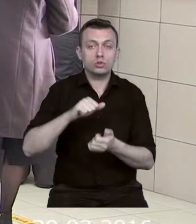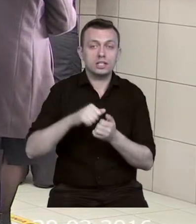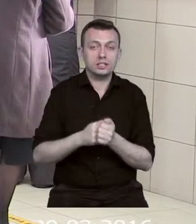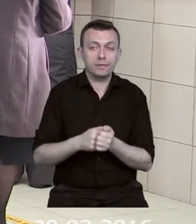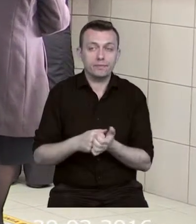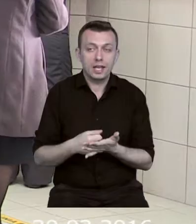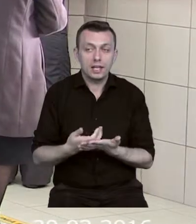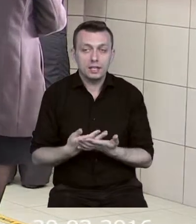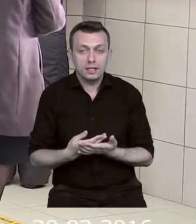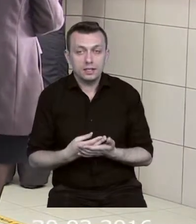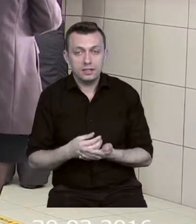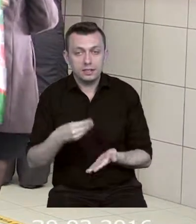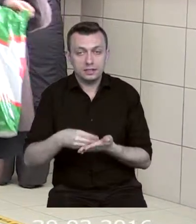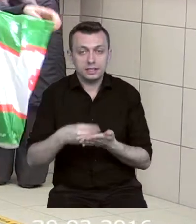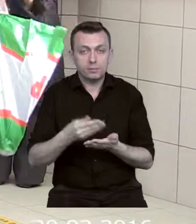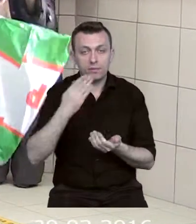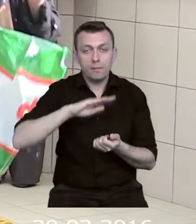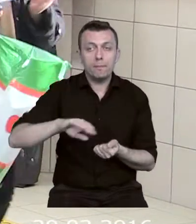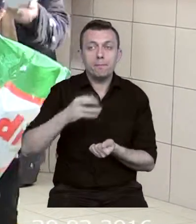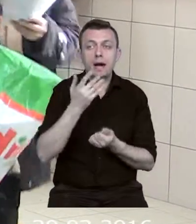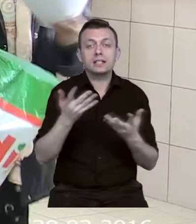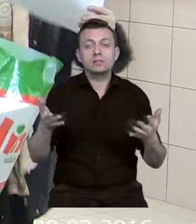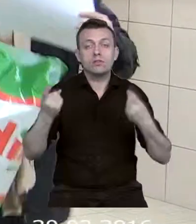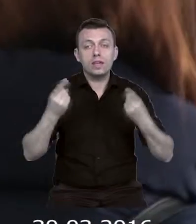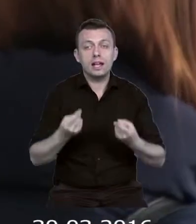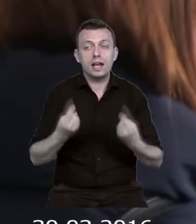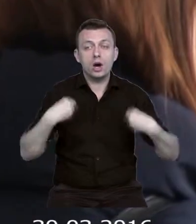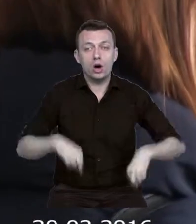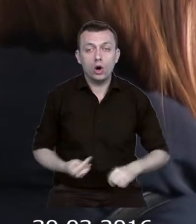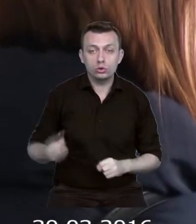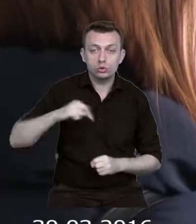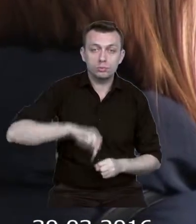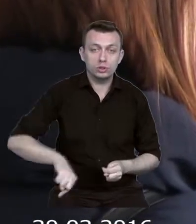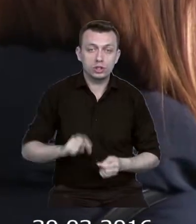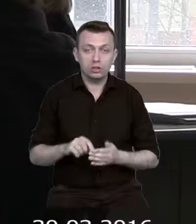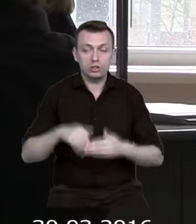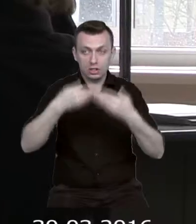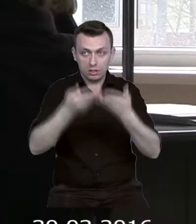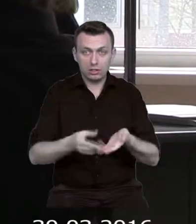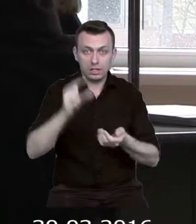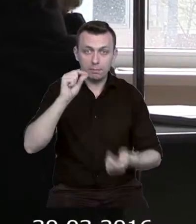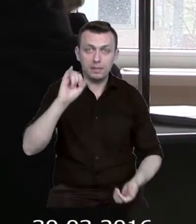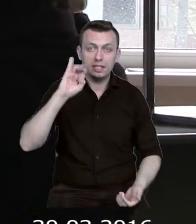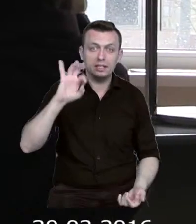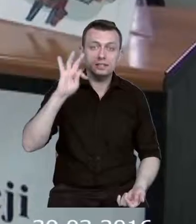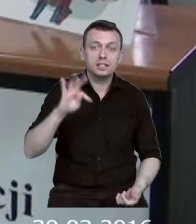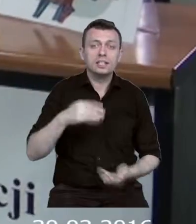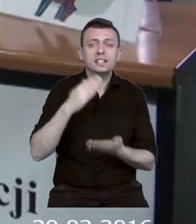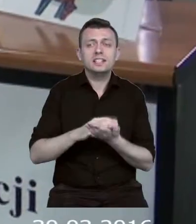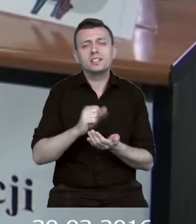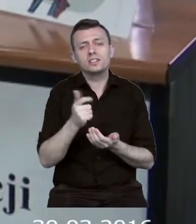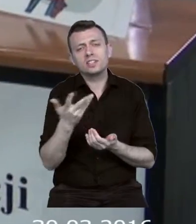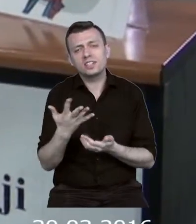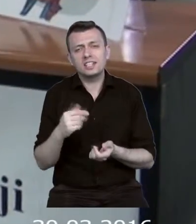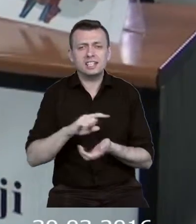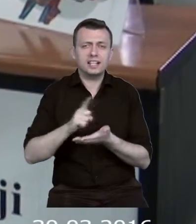Trwa okres składania zeznań podatkowych w Kutnowskim Urzędzie Skarbowym. Złożenie deklaracji podatkowej zabiera zaledwie kilka minut i